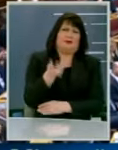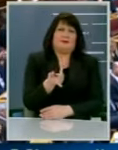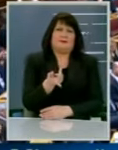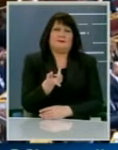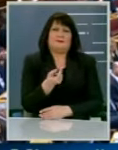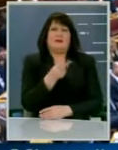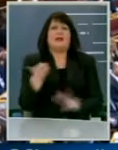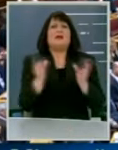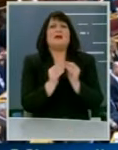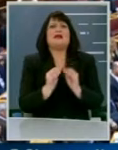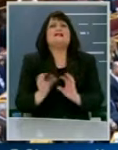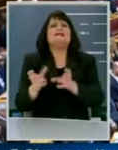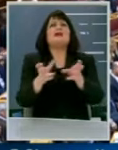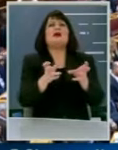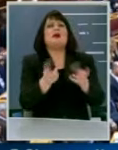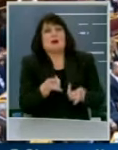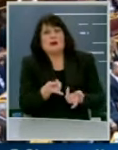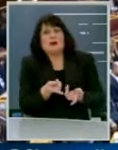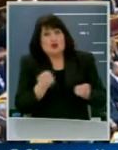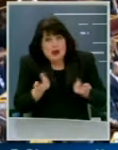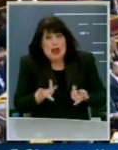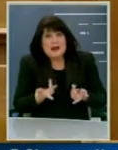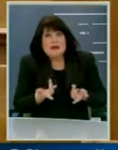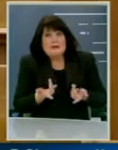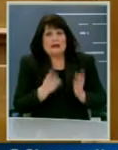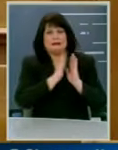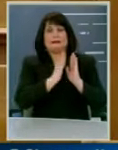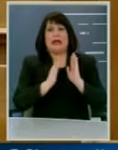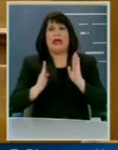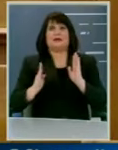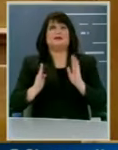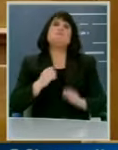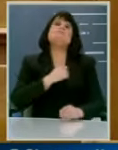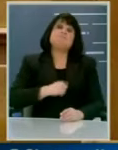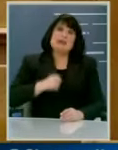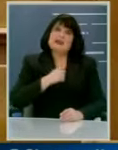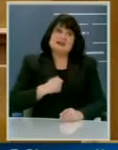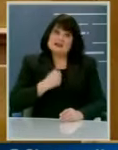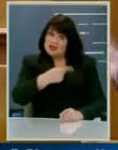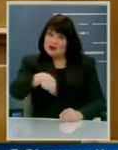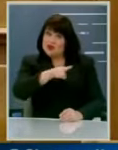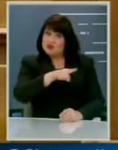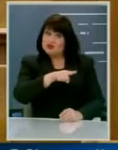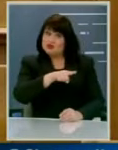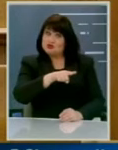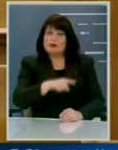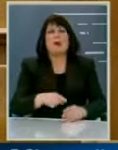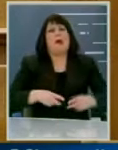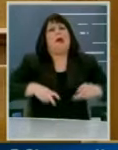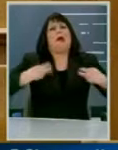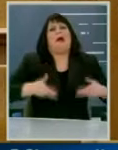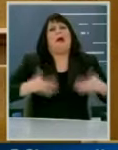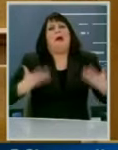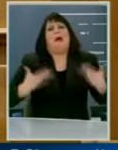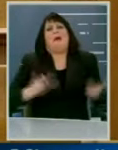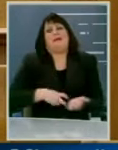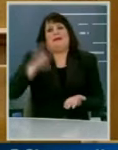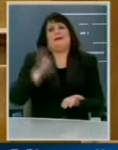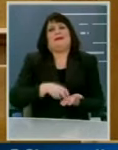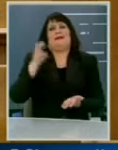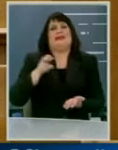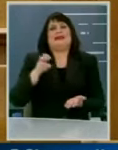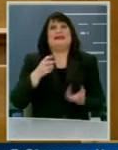μέσα μαζικής ενημέρωσης, ώστε να μπει τάξη. Δυστυχώς για σας και παρά τους παναγυρισμούς σας και παρά την απόφαση